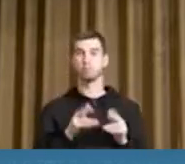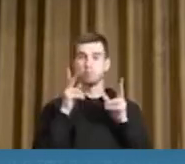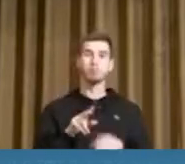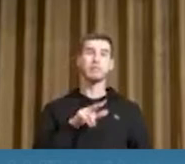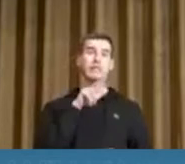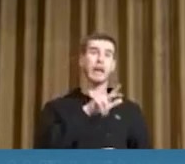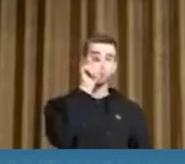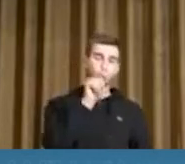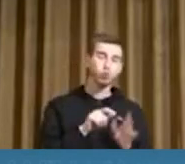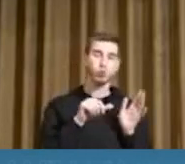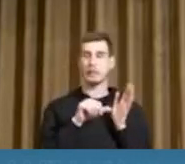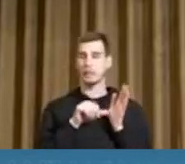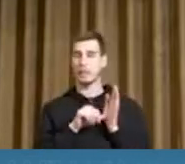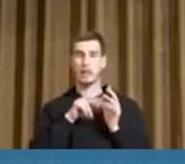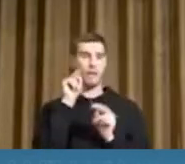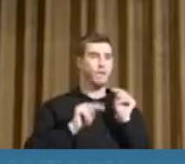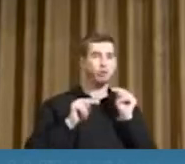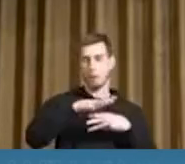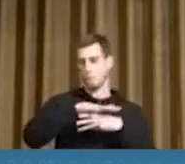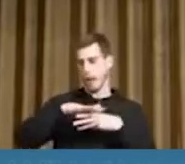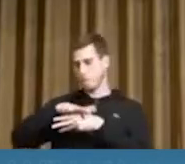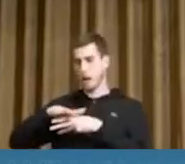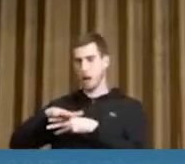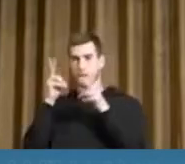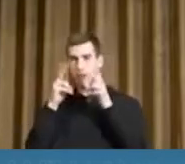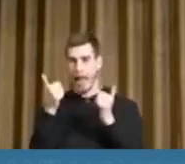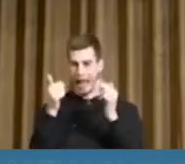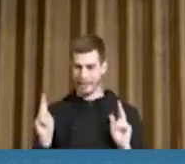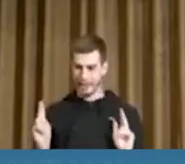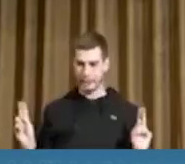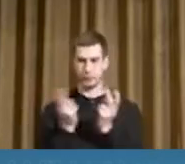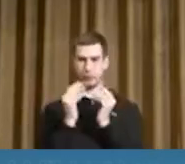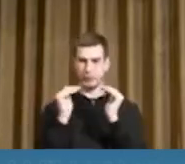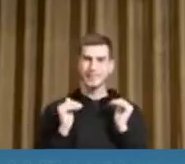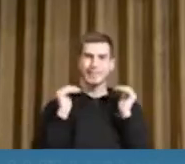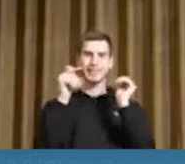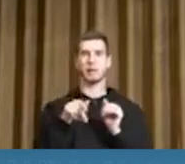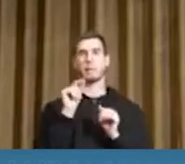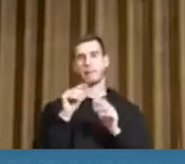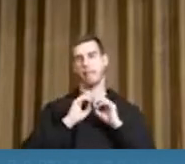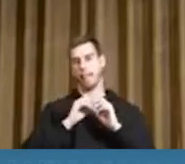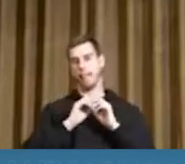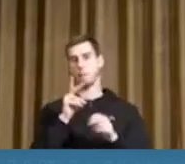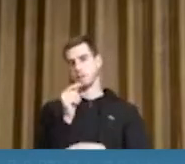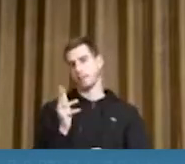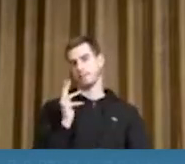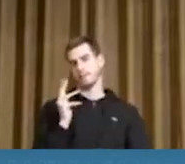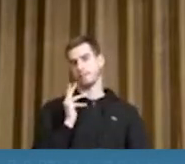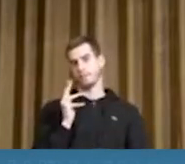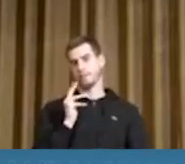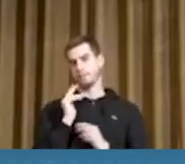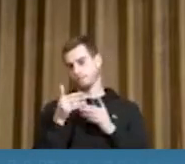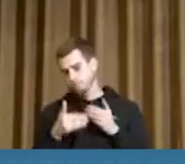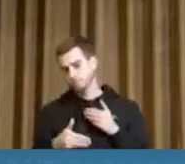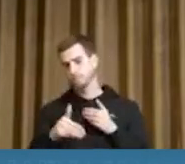unterschiedliche Normbereiche, dass man das da irgendwie auf ein Level dann auch bekommt. Und das müssen wir sicher